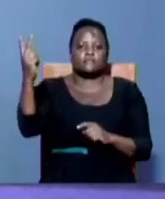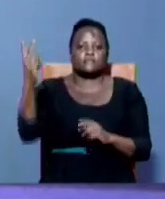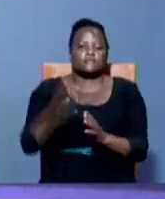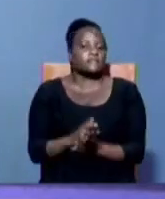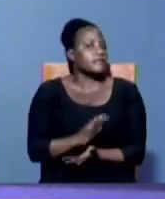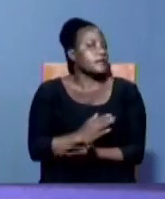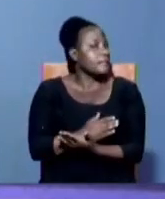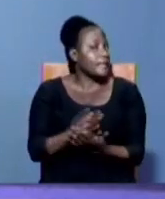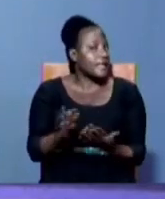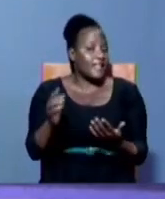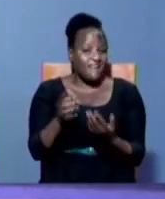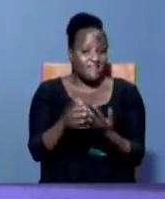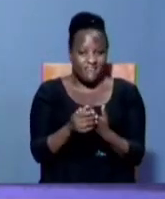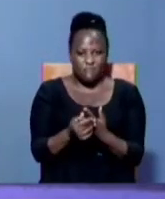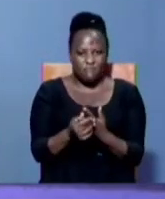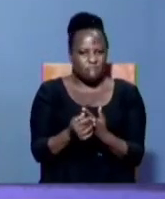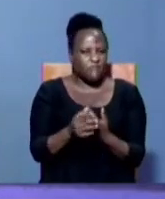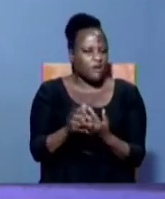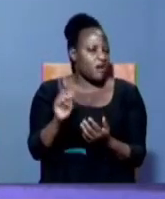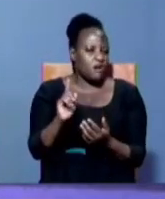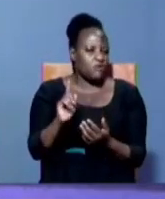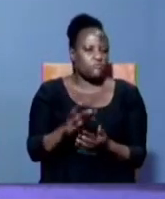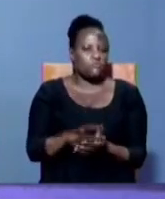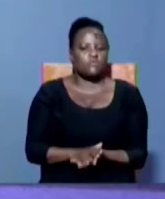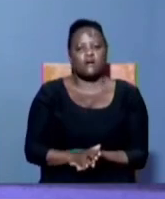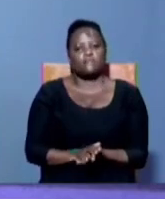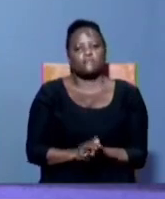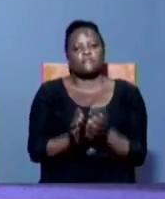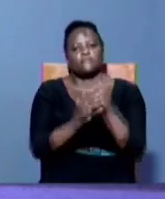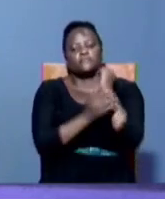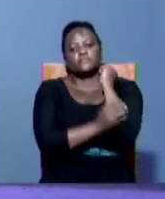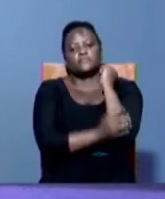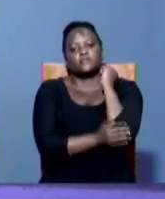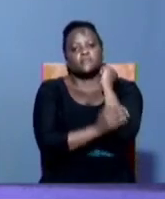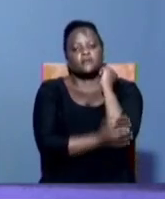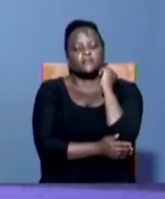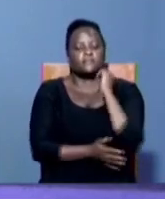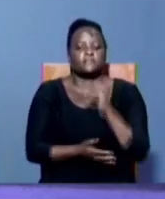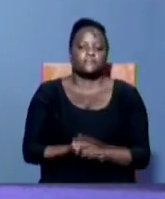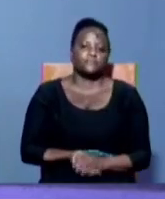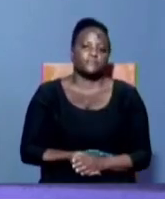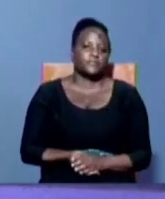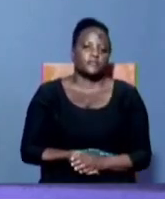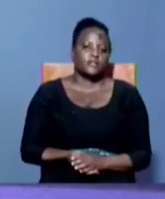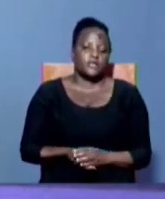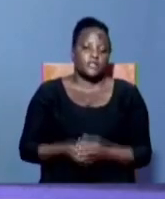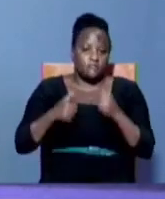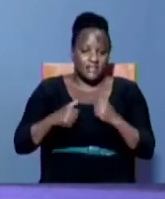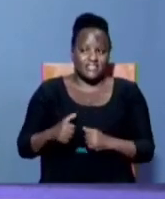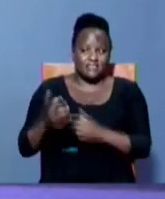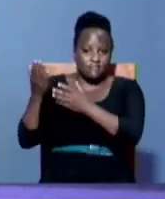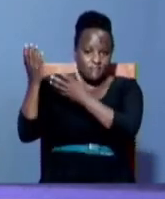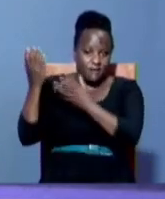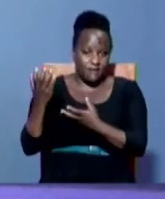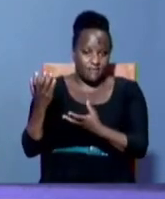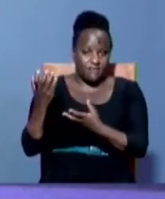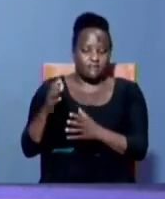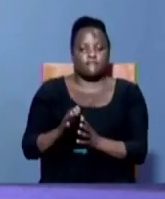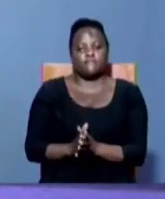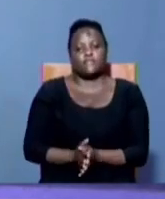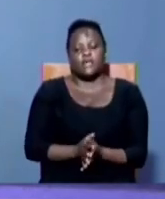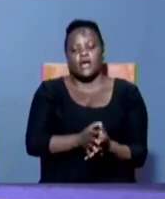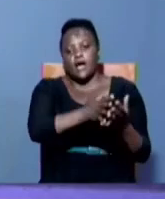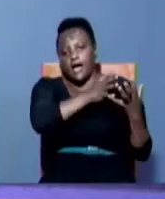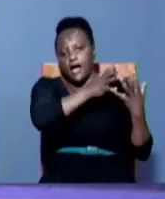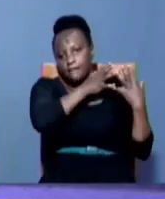Ndio maana ilibidi aje, kwa sababu mshahara wa dhambi ni mauti, abebe dhambi ya ulimwengu,